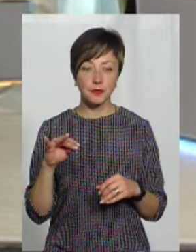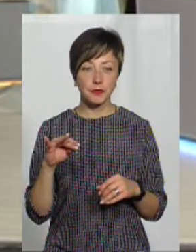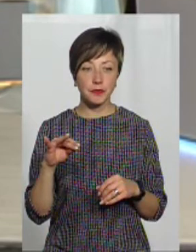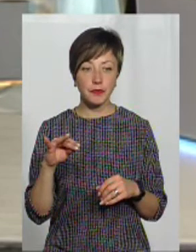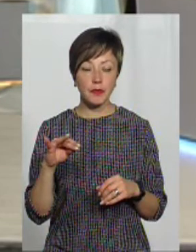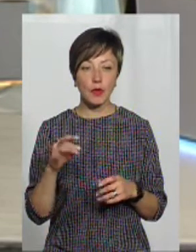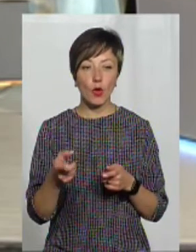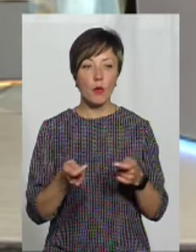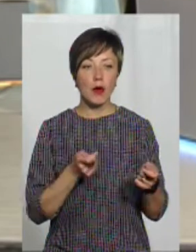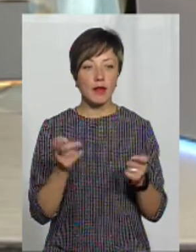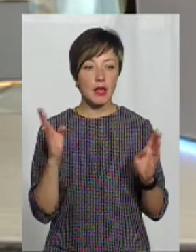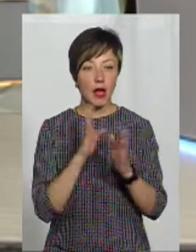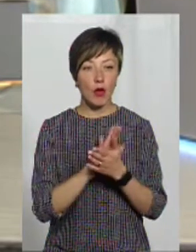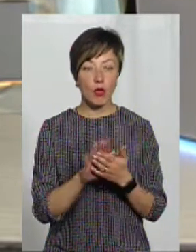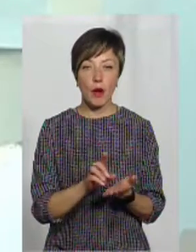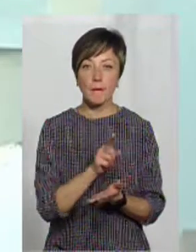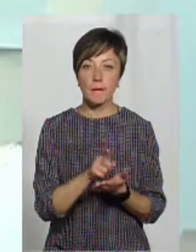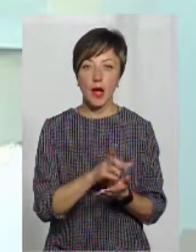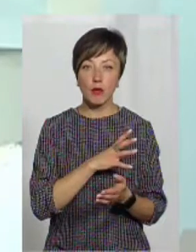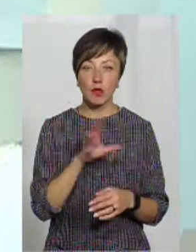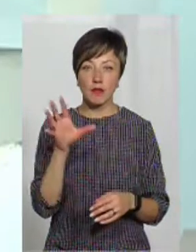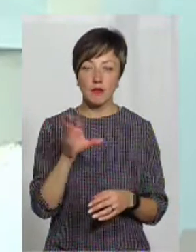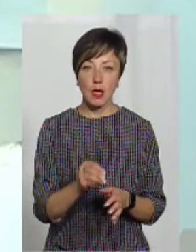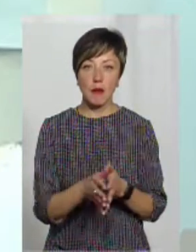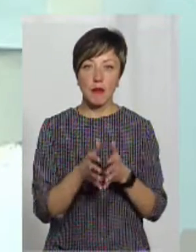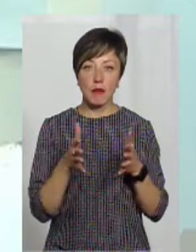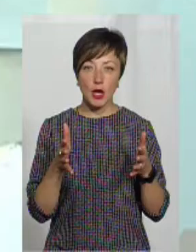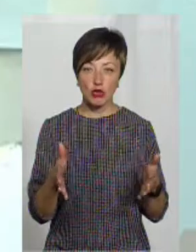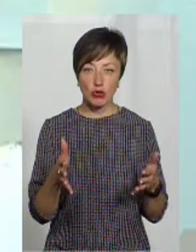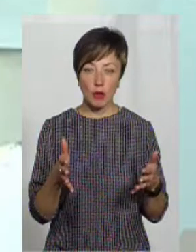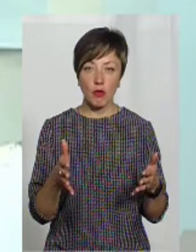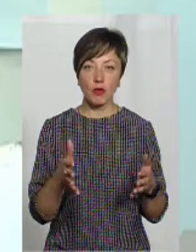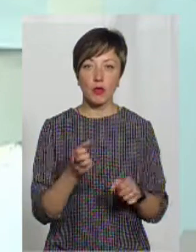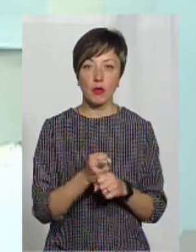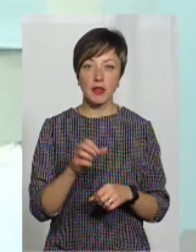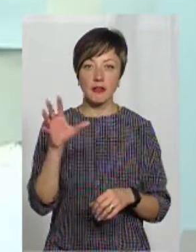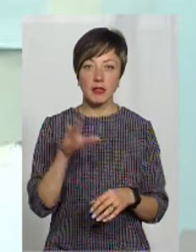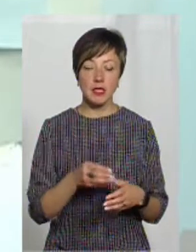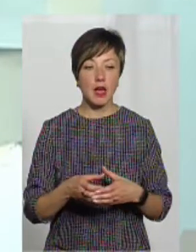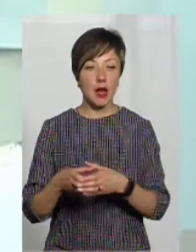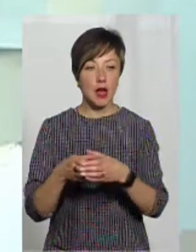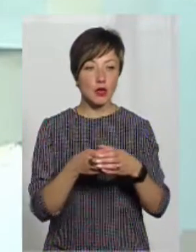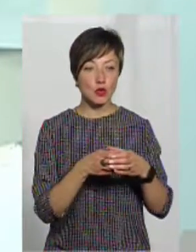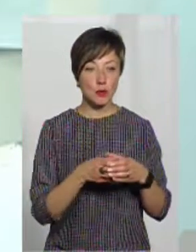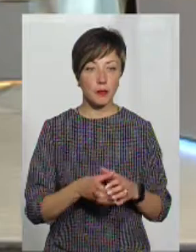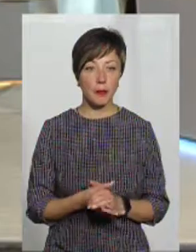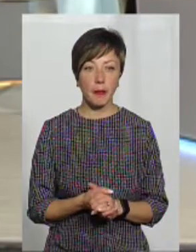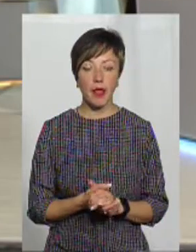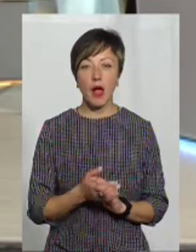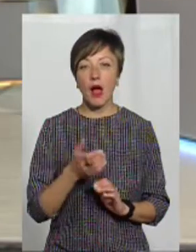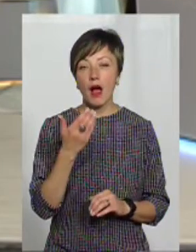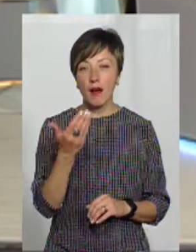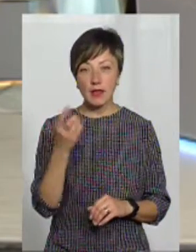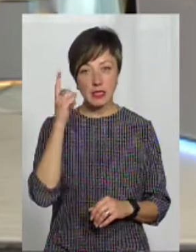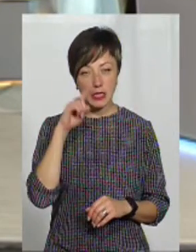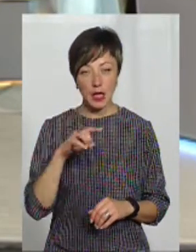чи управління екології, це має бути все масштабовано, і це має робитися все разом. Богдане, а ви знаєте про